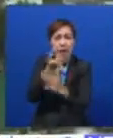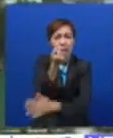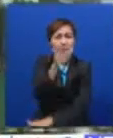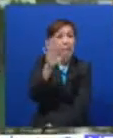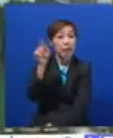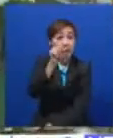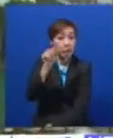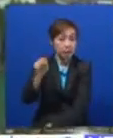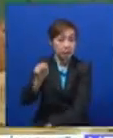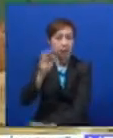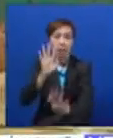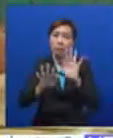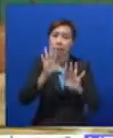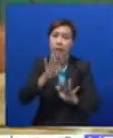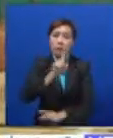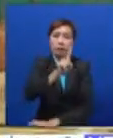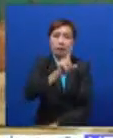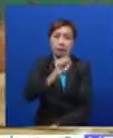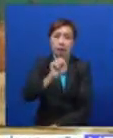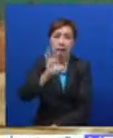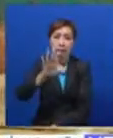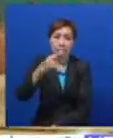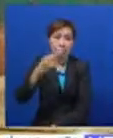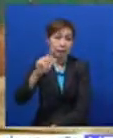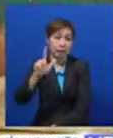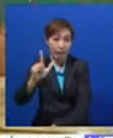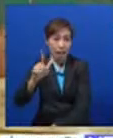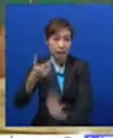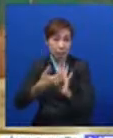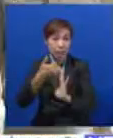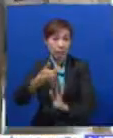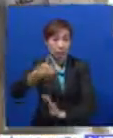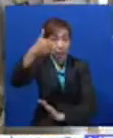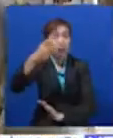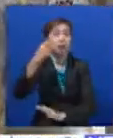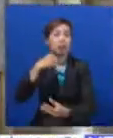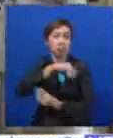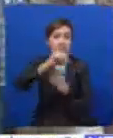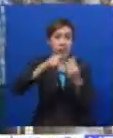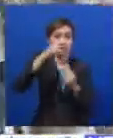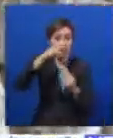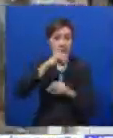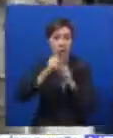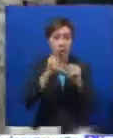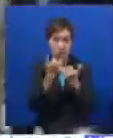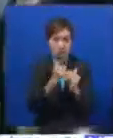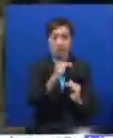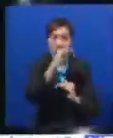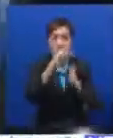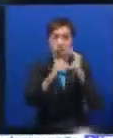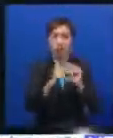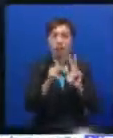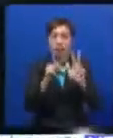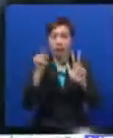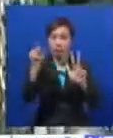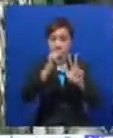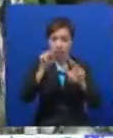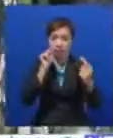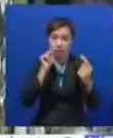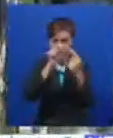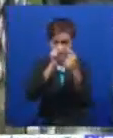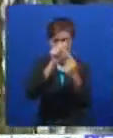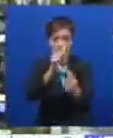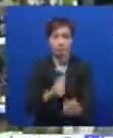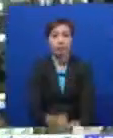งินรวมหรือประมาณ 150,000 ล้านบาทก็จะทำให้เศรษฐกิจไทยปีนี้ขยายตัวได้ตามเป้าหมายที่ตั้งไ